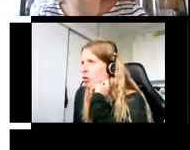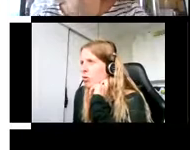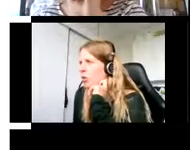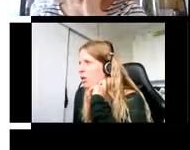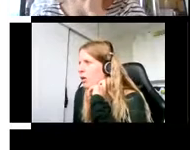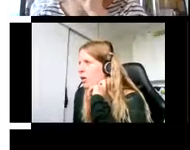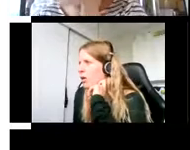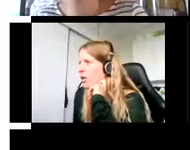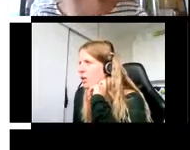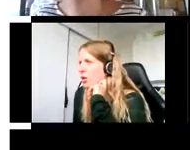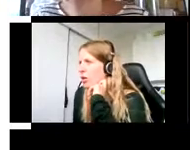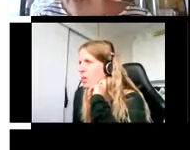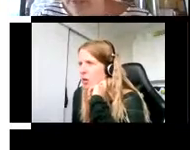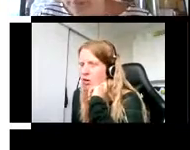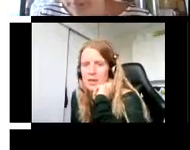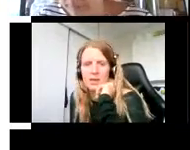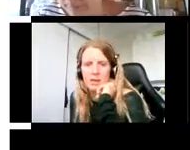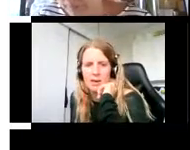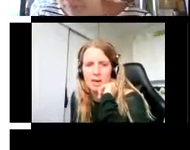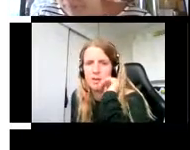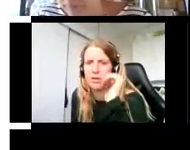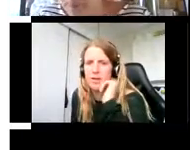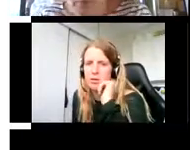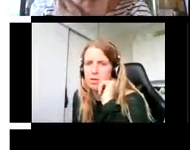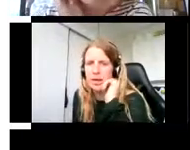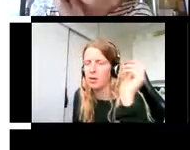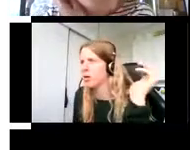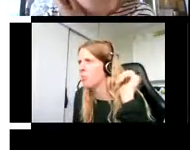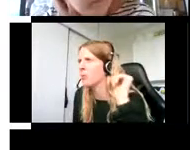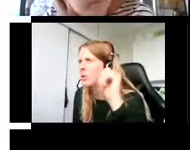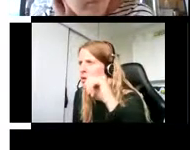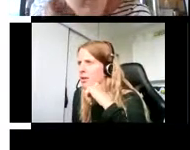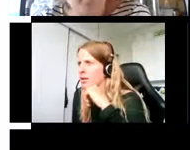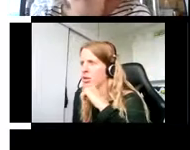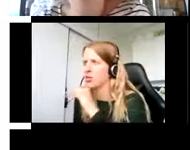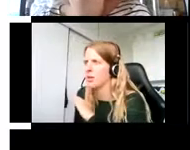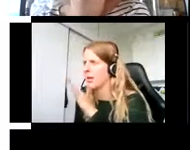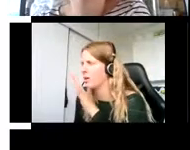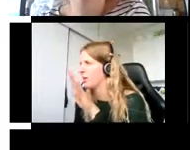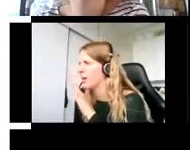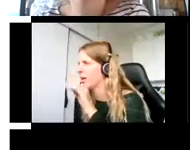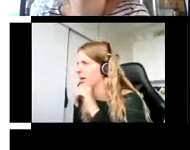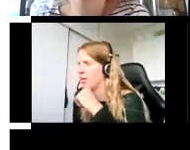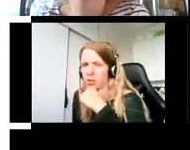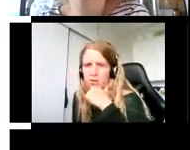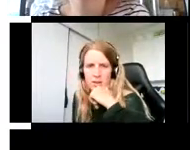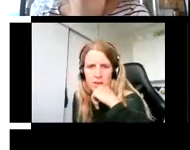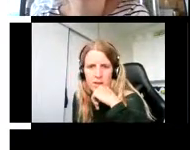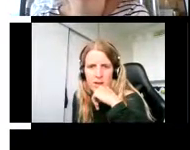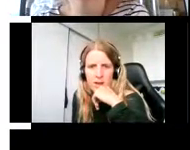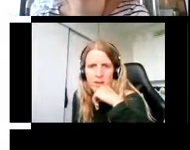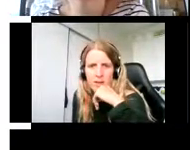die doelgroep bedoeld. Als je dat doorneemt, ga je ook merken dat dat eigenlijk specifiek daarvoor is. Je hebt ook kampen met overnachting en zo, maar daar gaat het vandaag niet